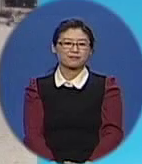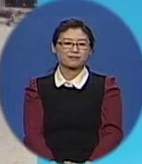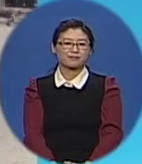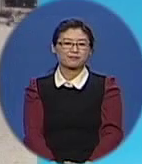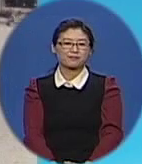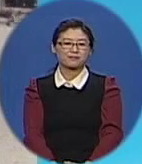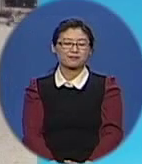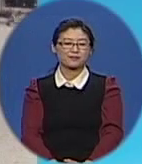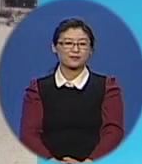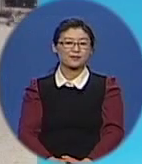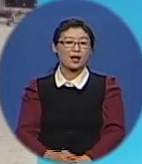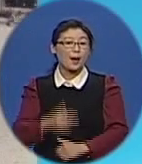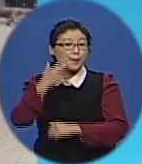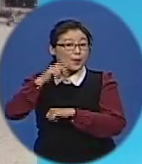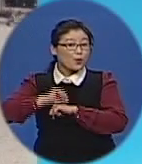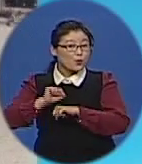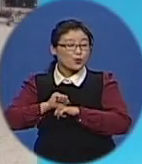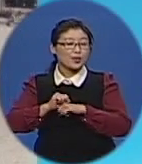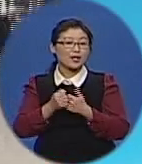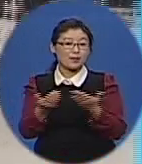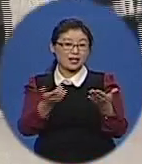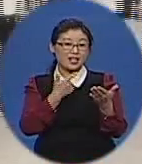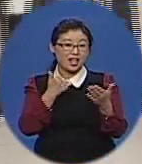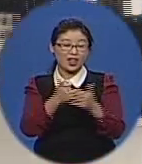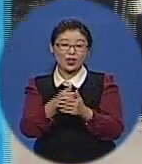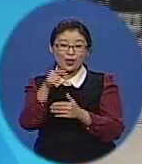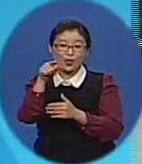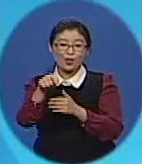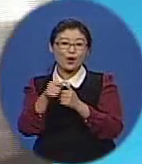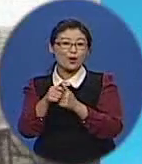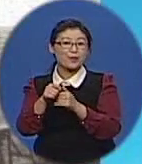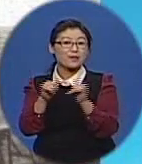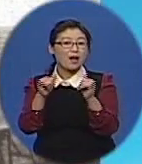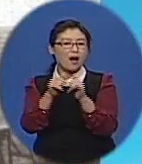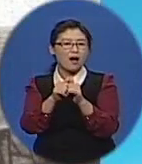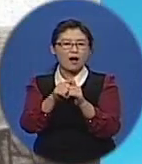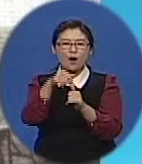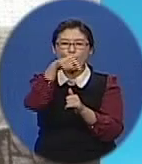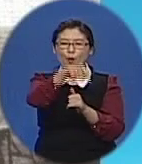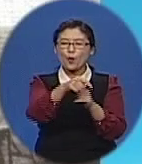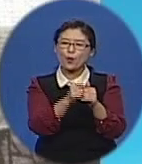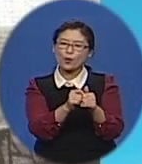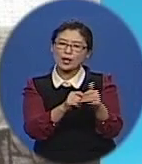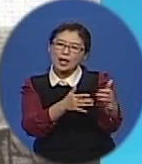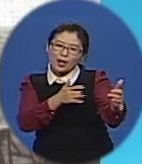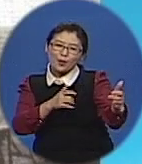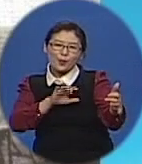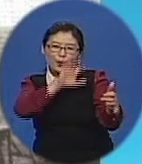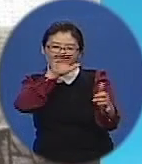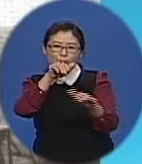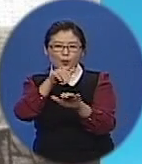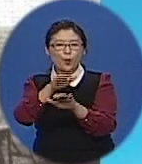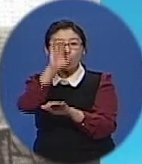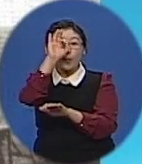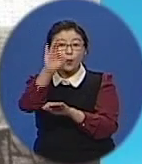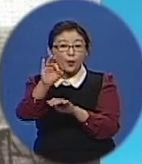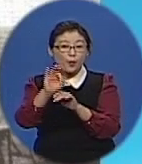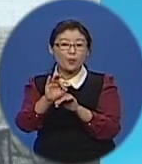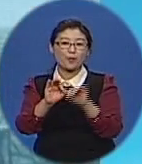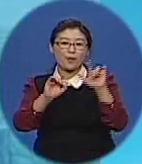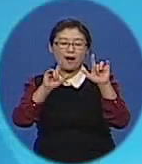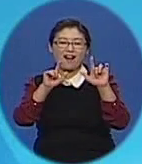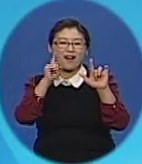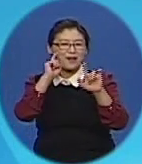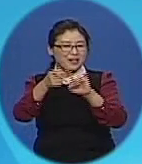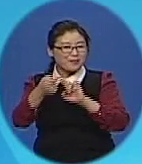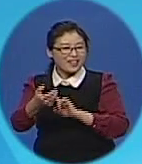그러던 중 미 8군에서 근무하던 에로트 중령이 석호정에서 연습 중인 석봉근에게 관심을 보여 함께